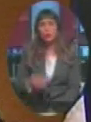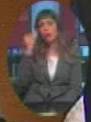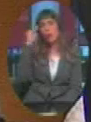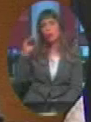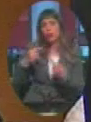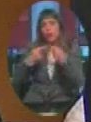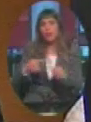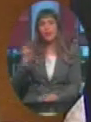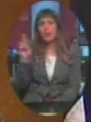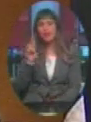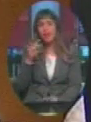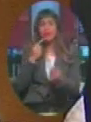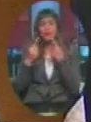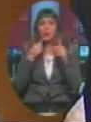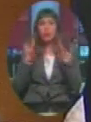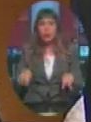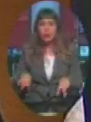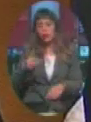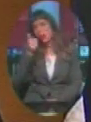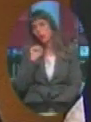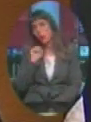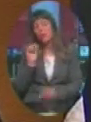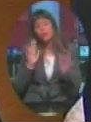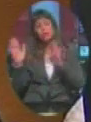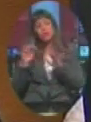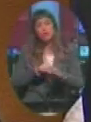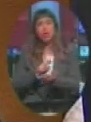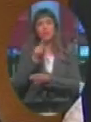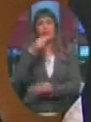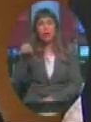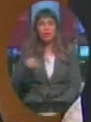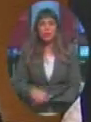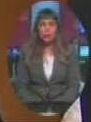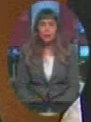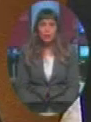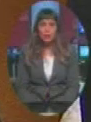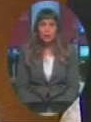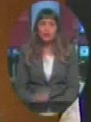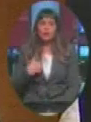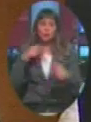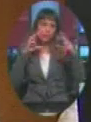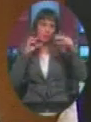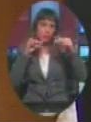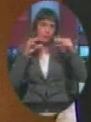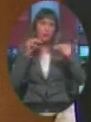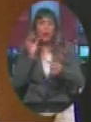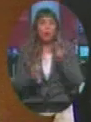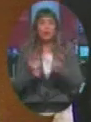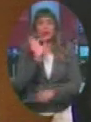הכנסת רטאס על קיום הדיון אתמול בסביבות השעה 11:30, אני שוחחתי עם עורך הדין